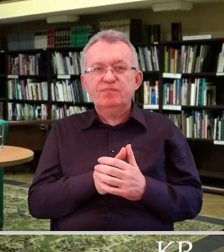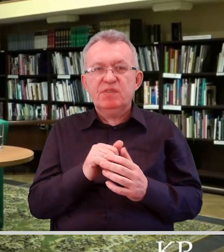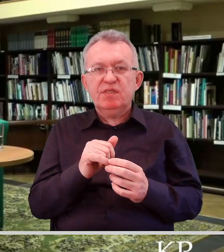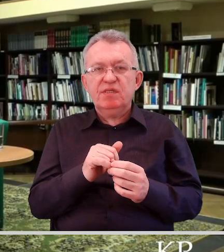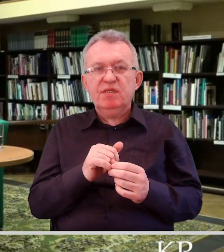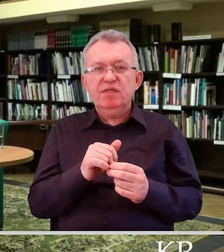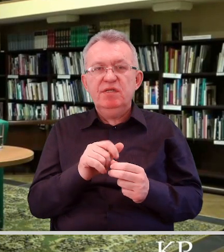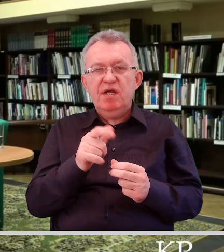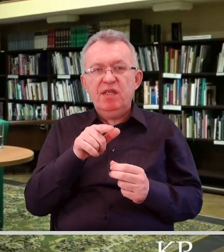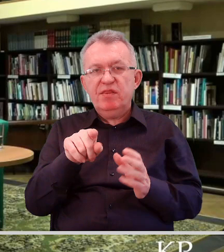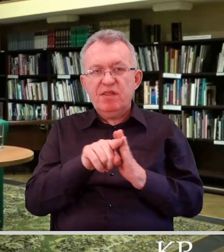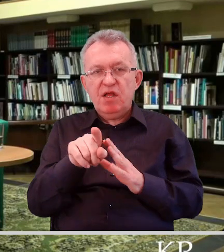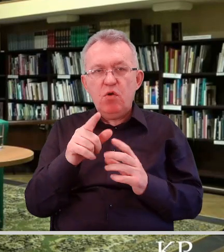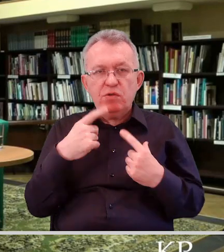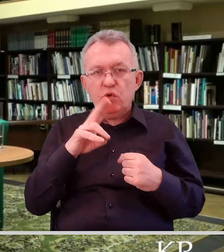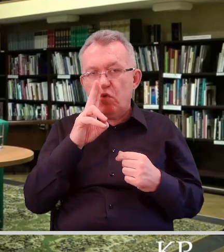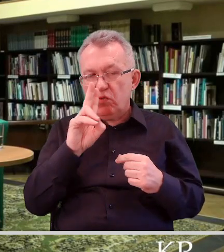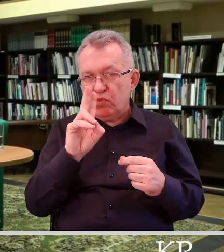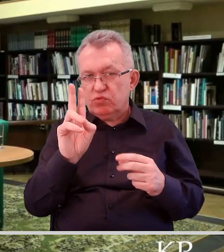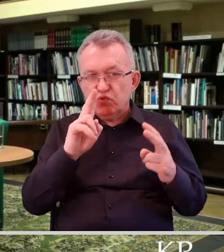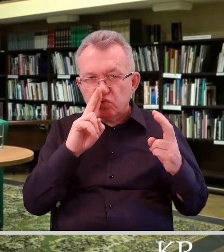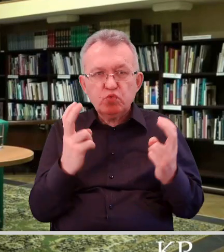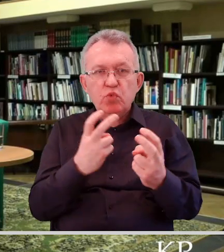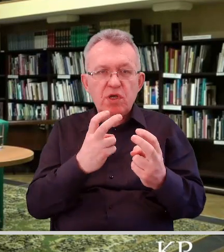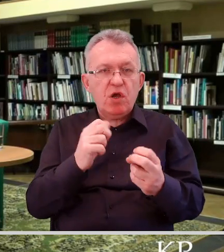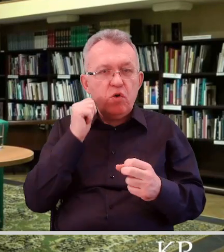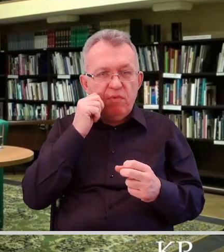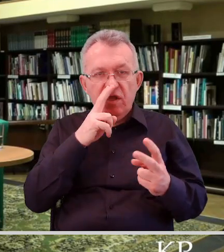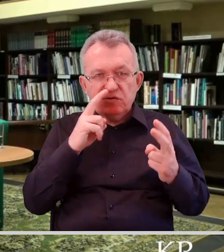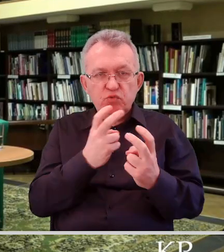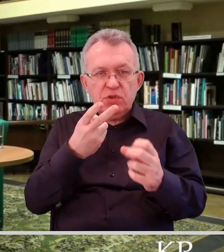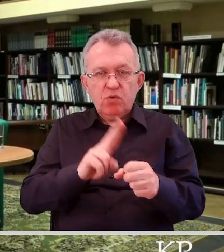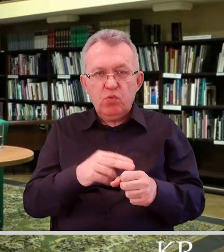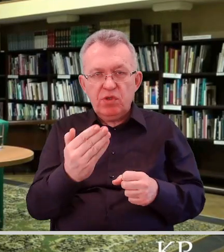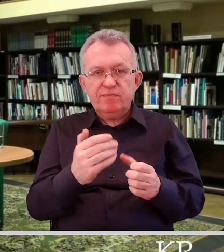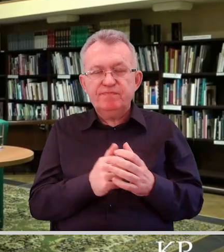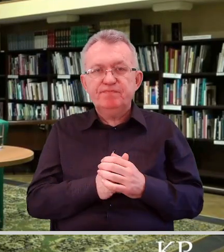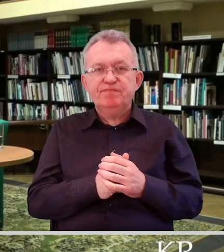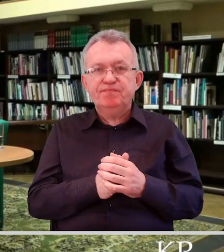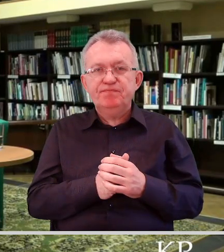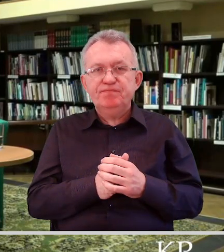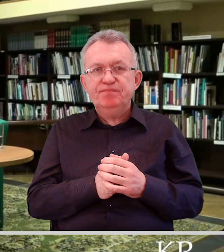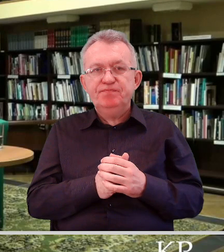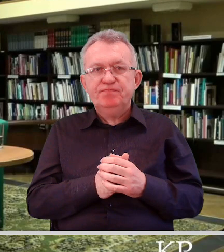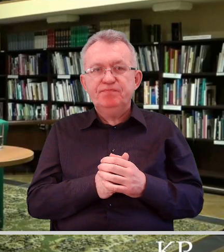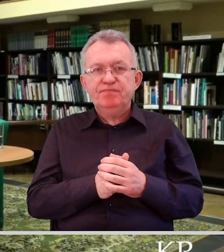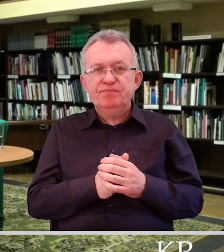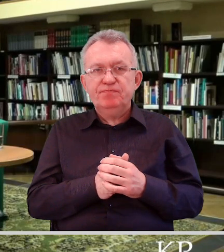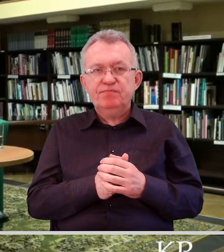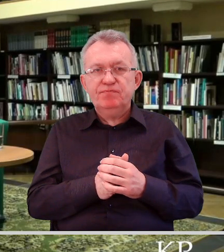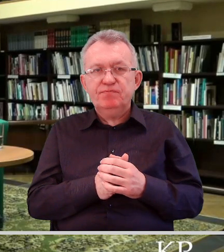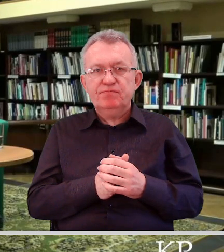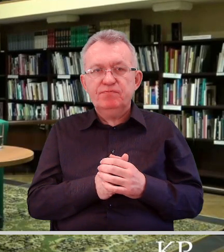czyli, ale raczej dla kogoś, kto poszukuje i że to jest raczej kobieta poszukująca. Mhm. Proszę